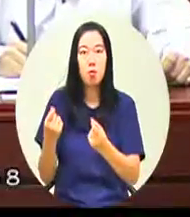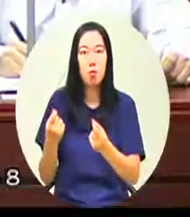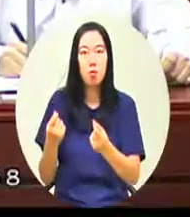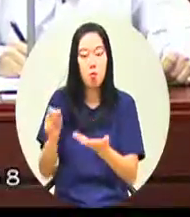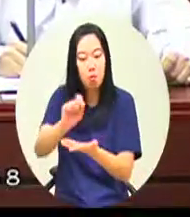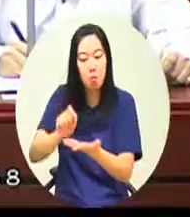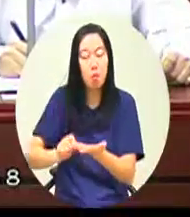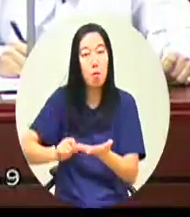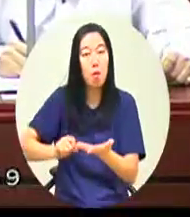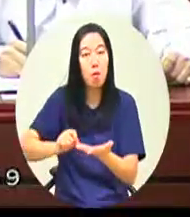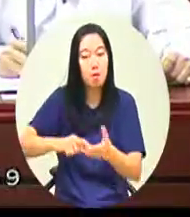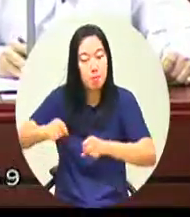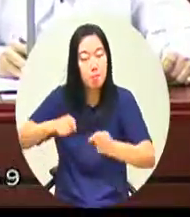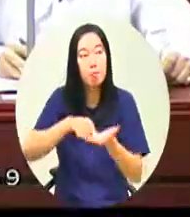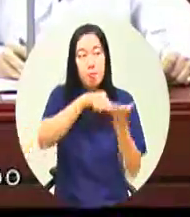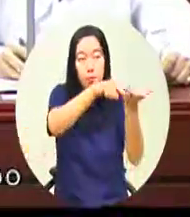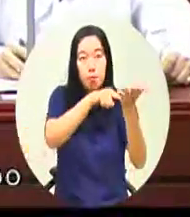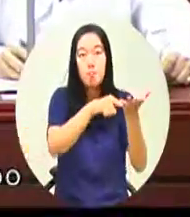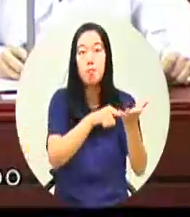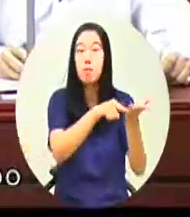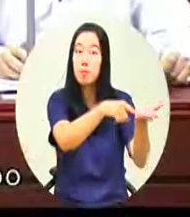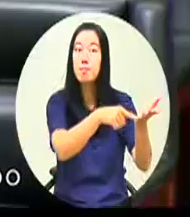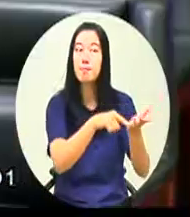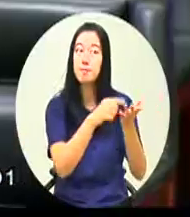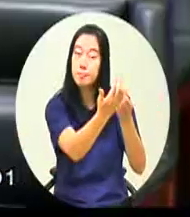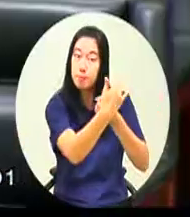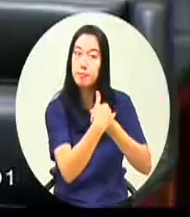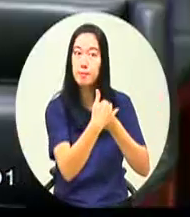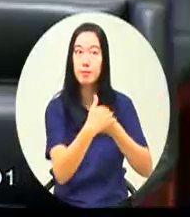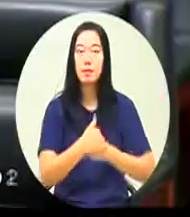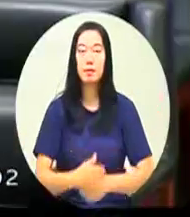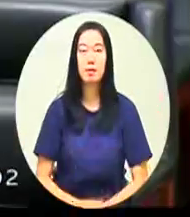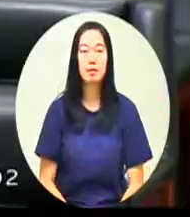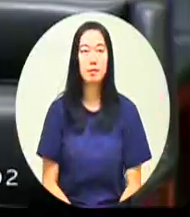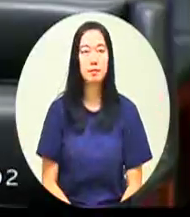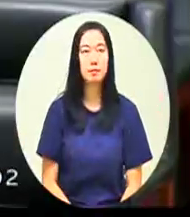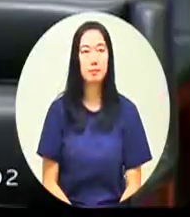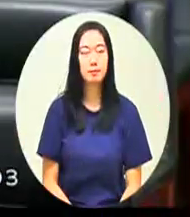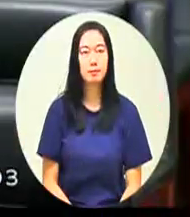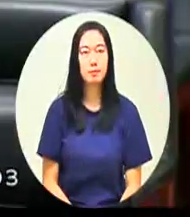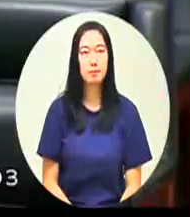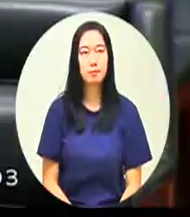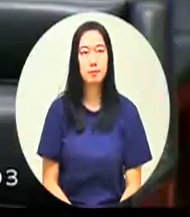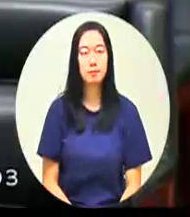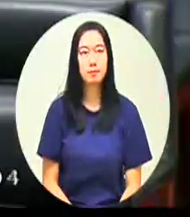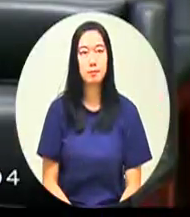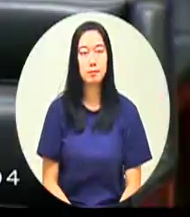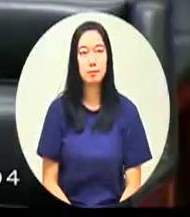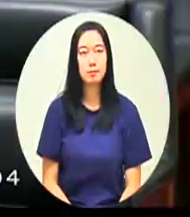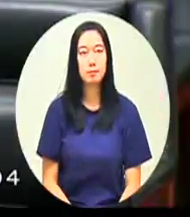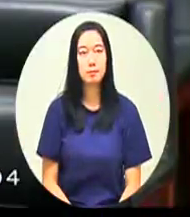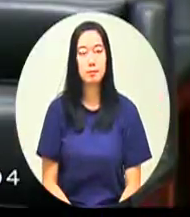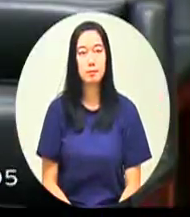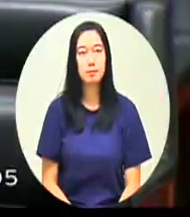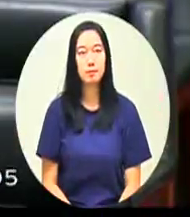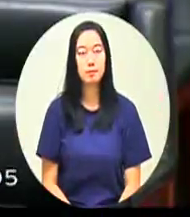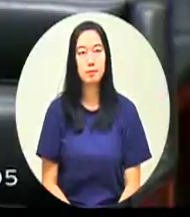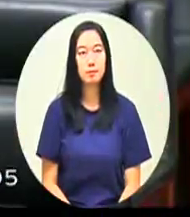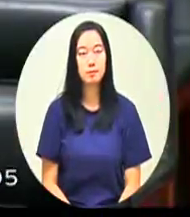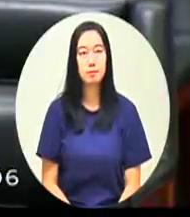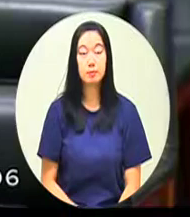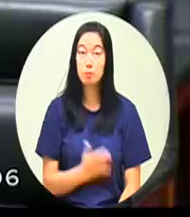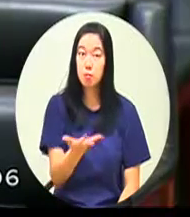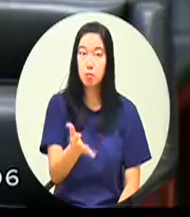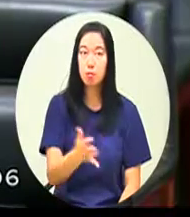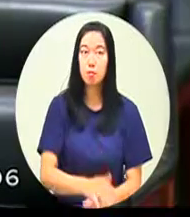取经费安尼。哦， 咱局长你请稍请坐，有三请坐，局长你请坐。因为水